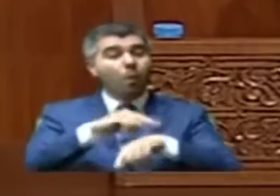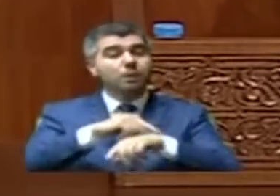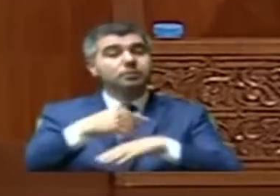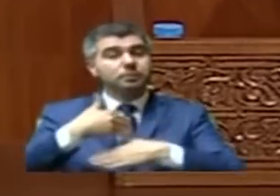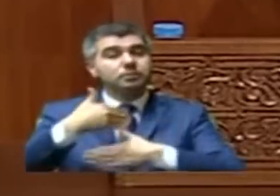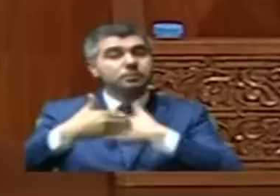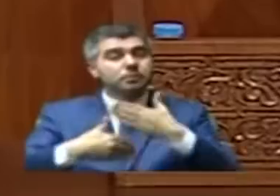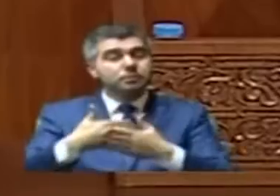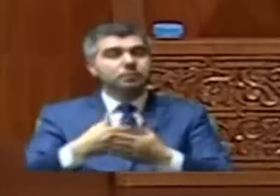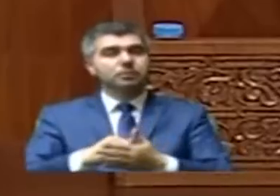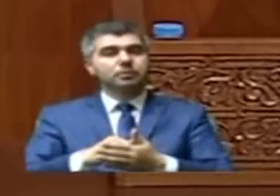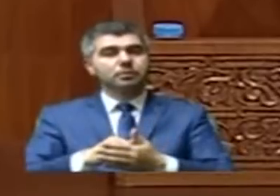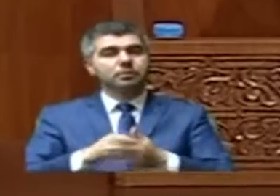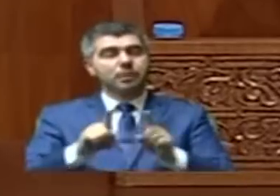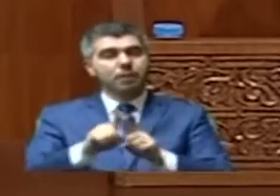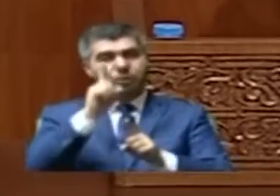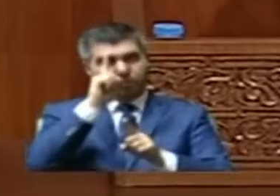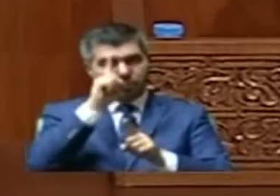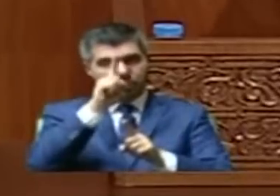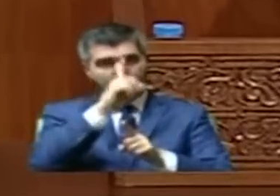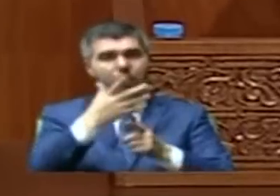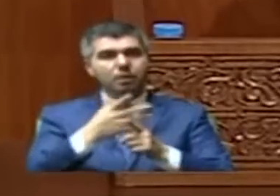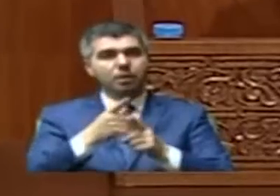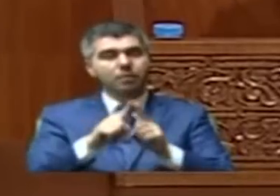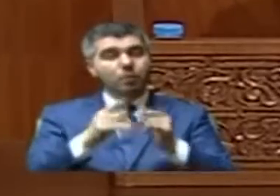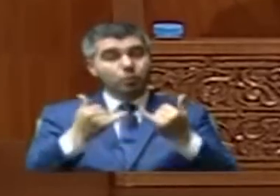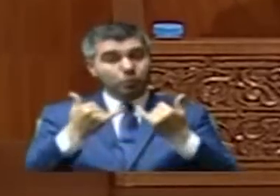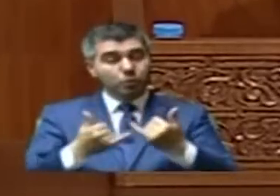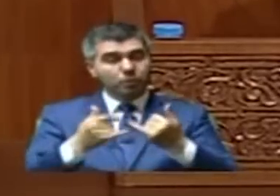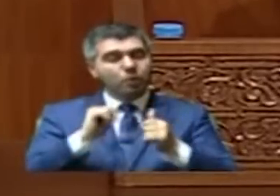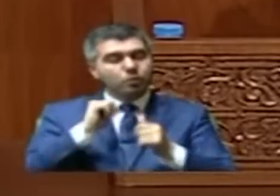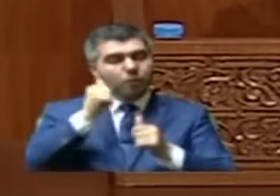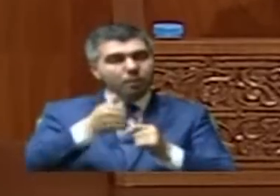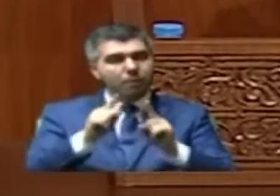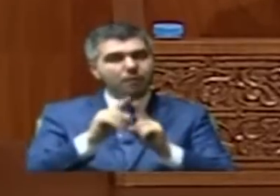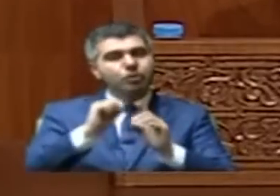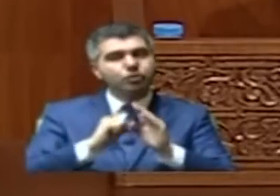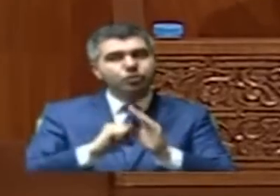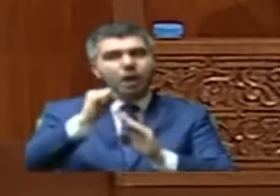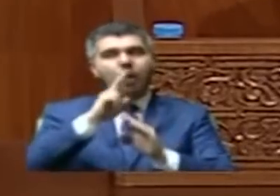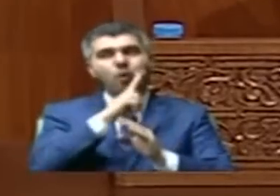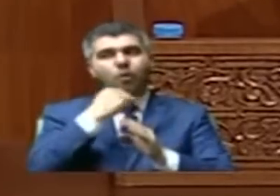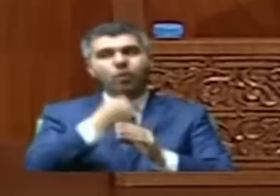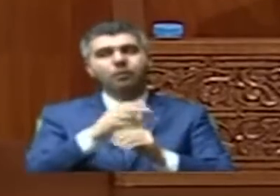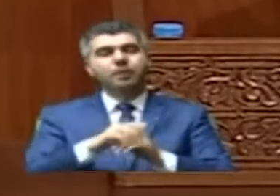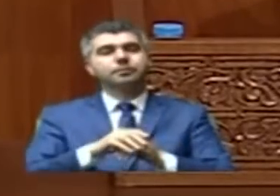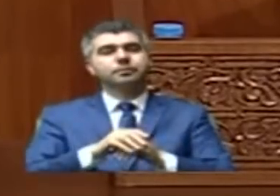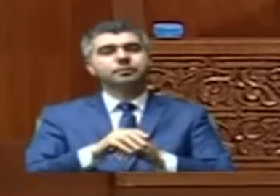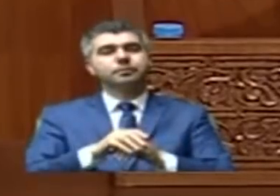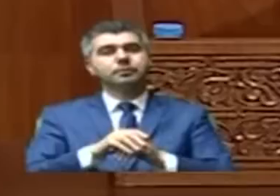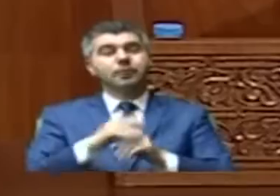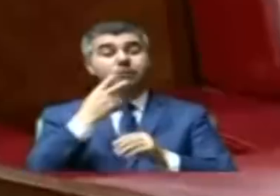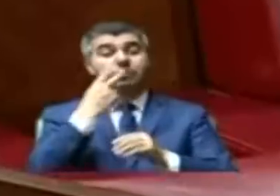تقيسوا العمل ديالنا. ولكن أنا متفائل إن شاء الله. اللي قالوا اليوم إخفاق الحكومة غدا غادي يقول نجاح الحكومة إن شاء الله لما